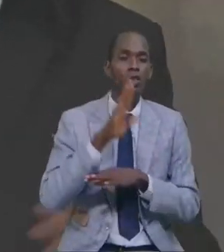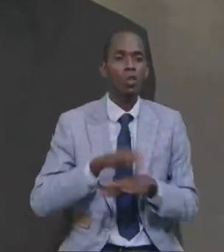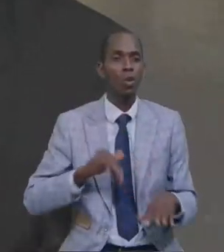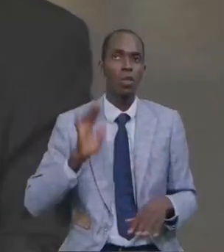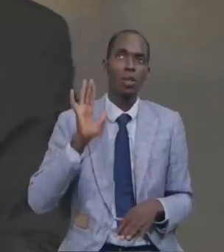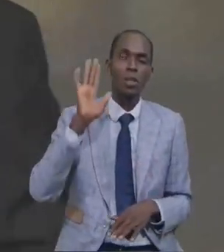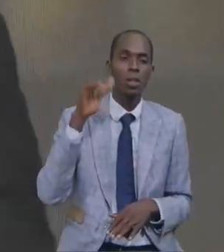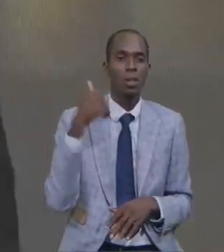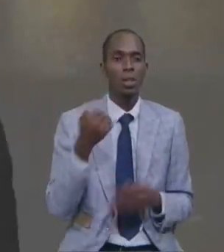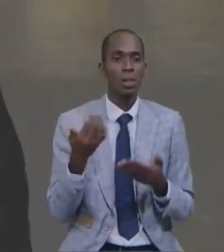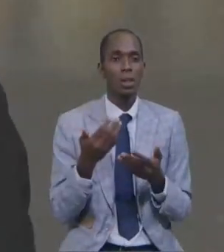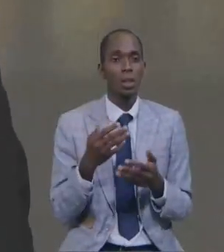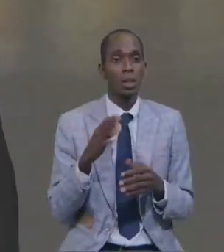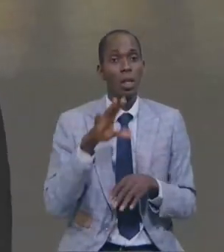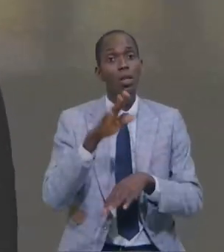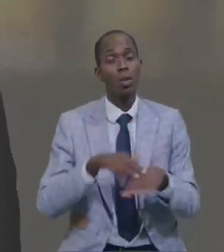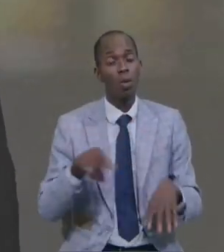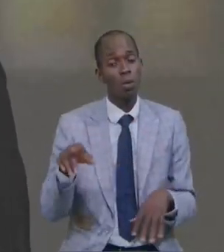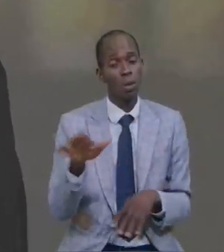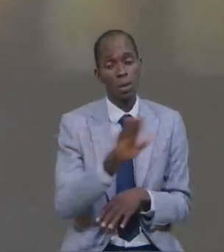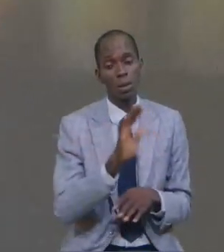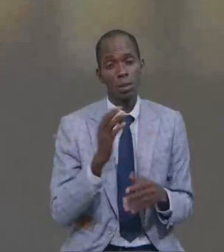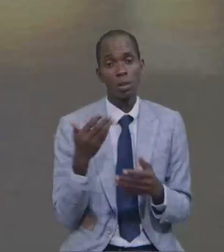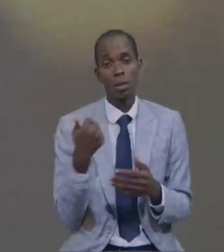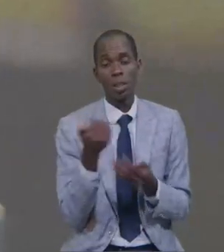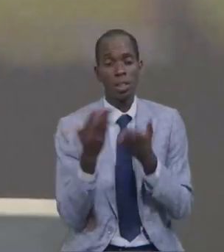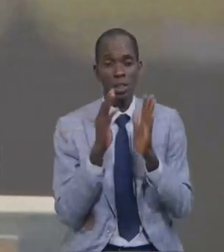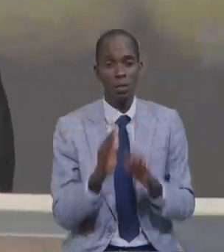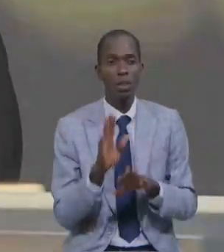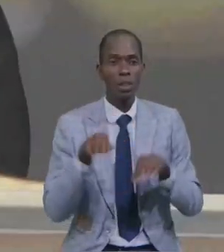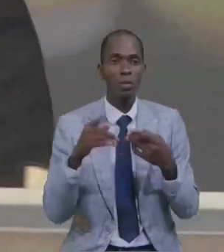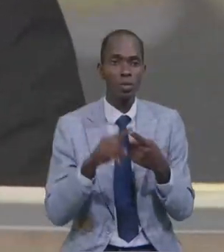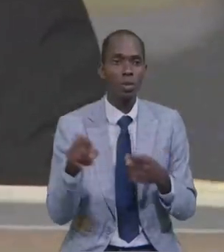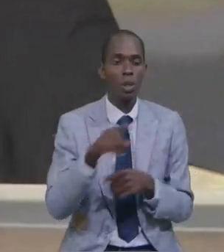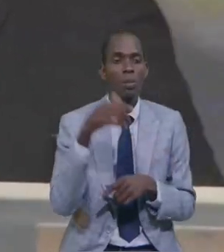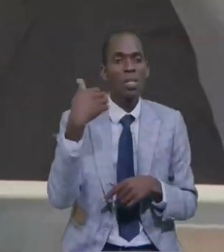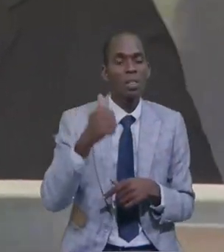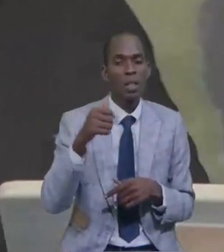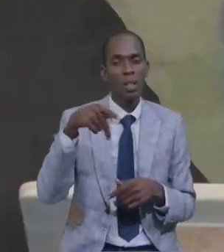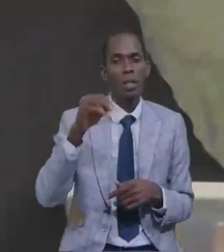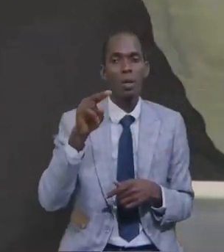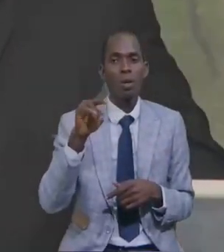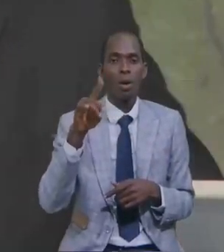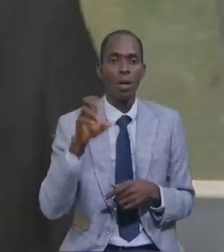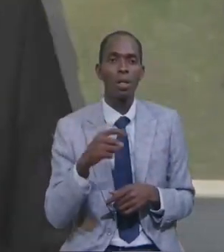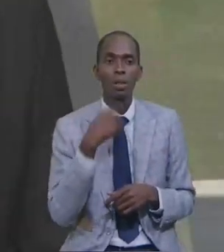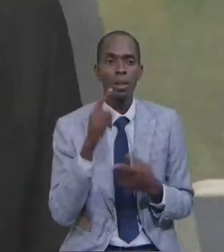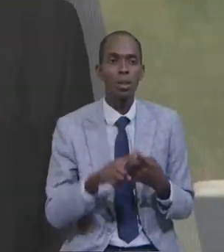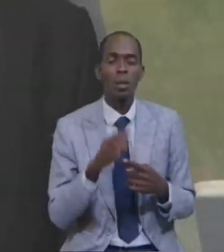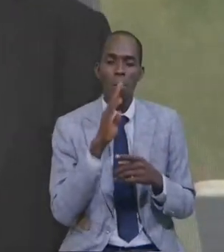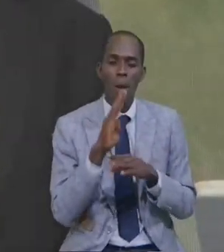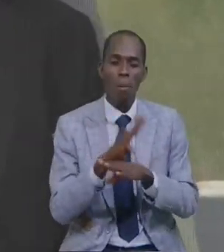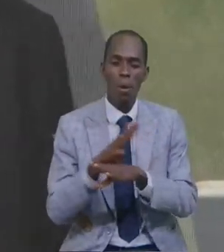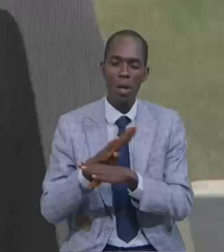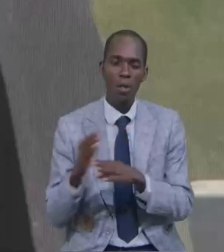faites-les valoir jusqu'à ce que je vienne. Si j'étais ici, chaque jour, chaque moment, chaque fois, à chaque